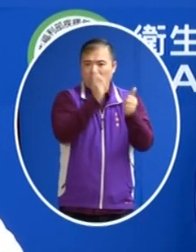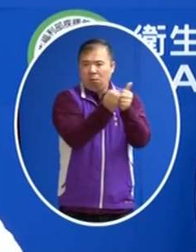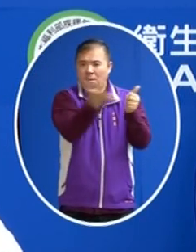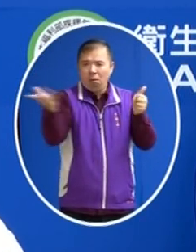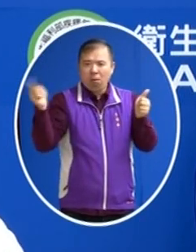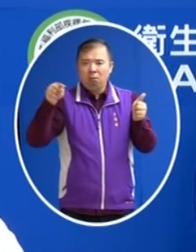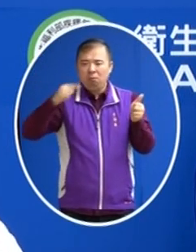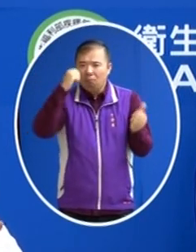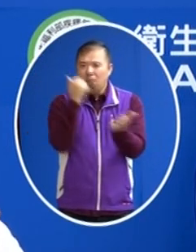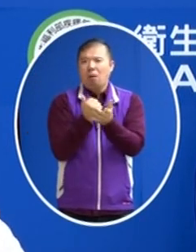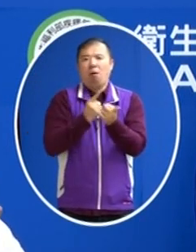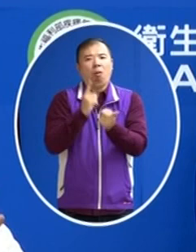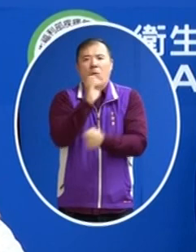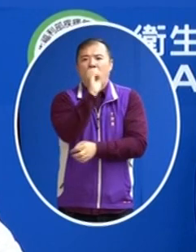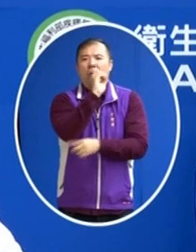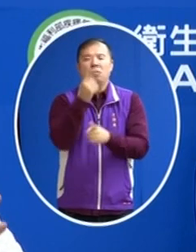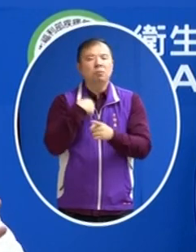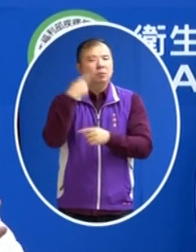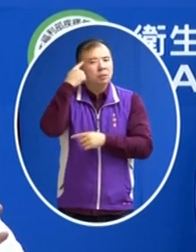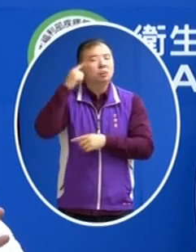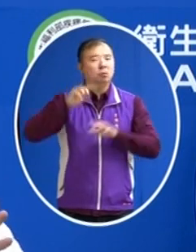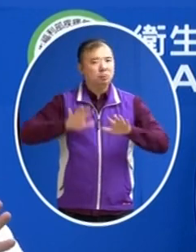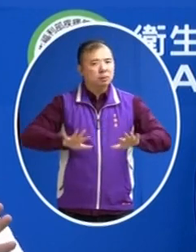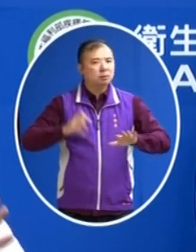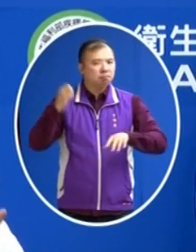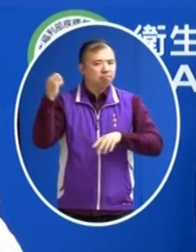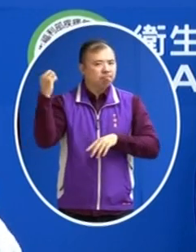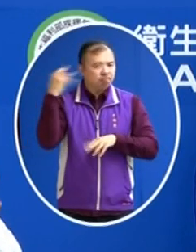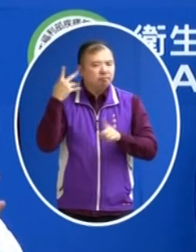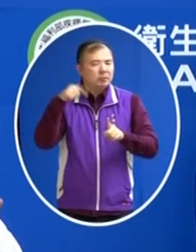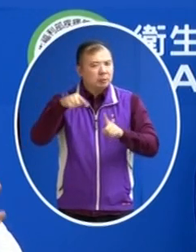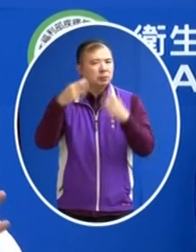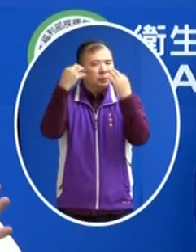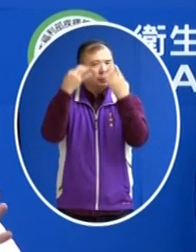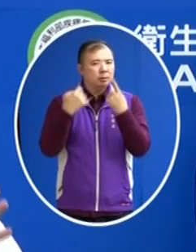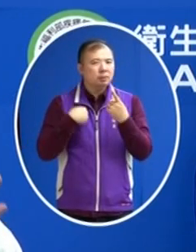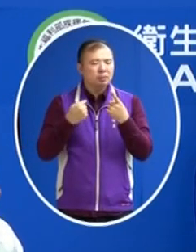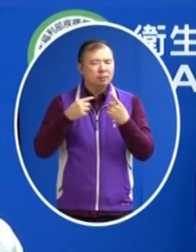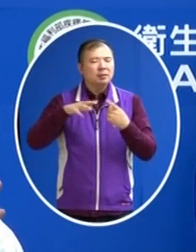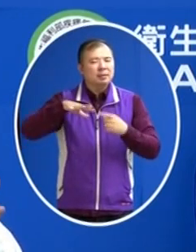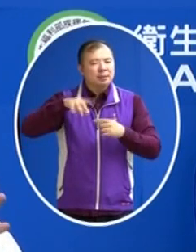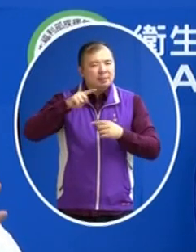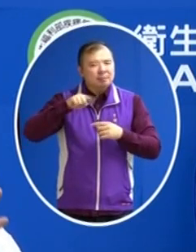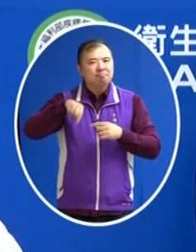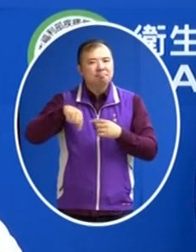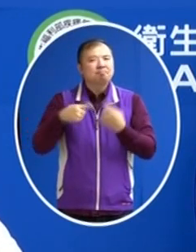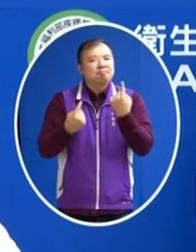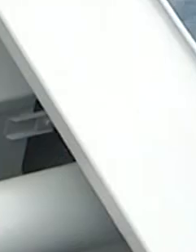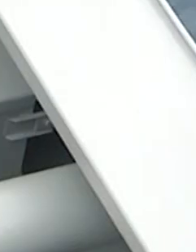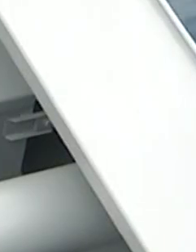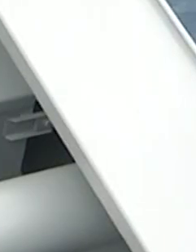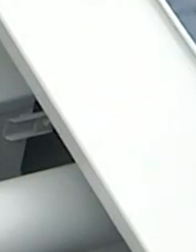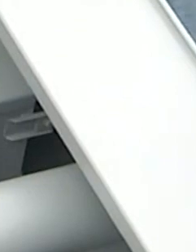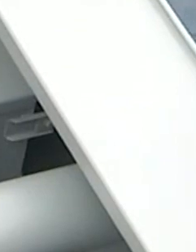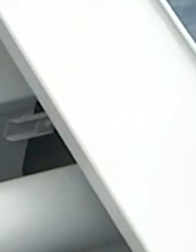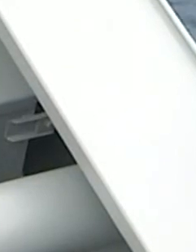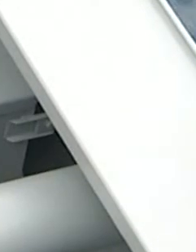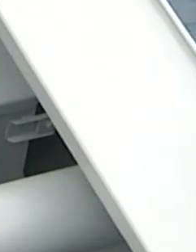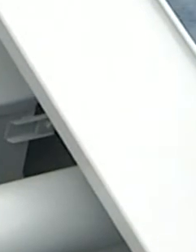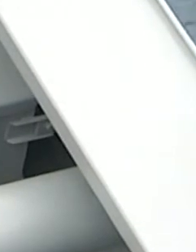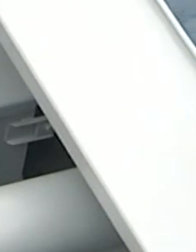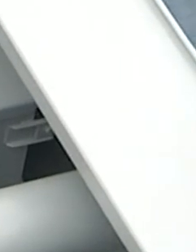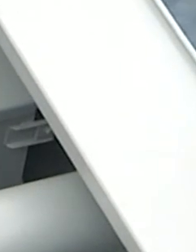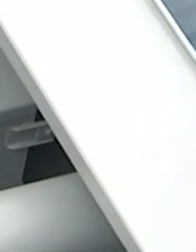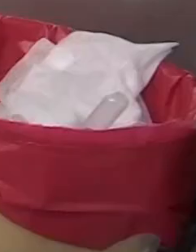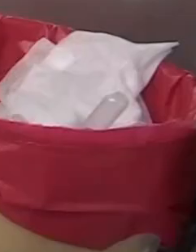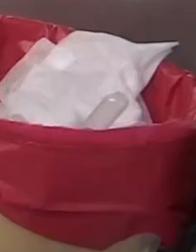初步，哈，初步是放心了。好，说不能说初步放心，初步比较放心了。 磐石舰染疫，3艘